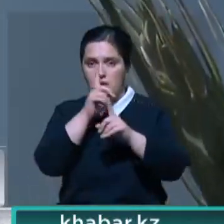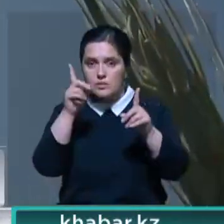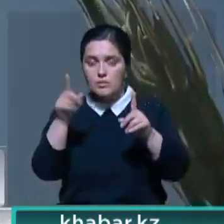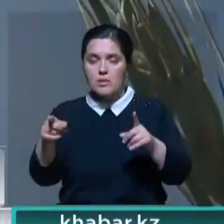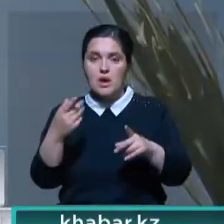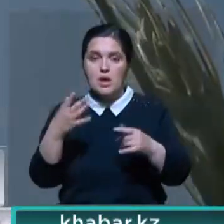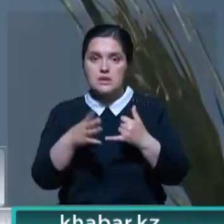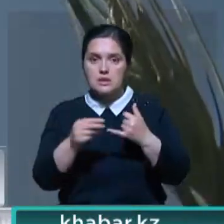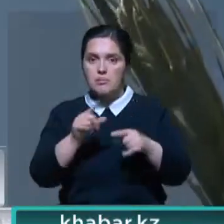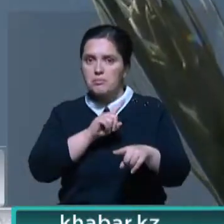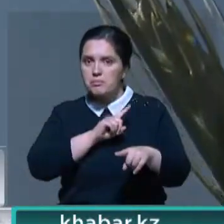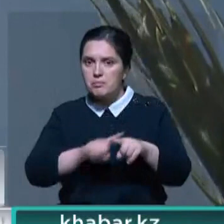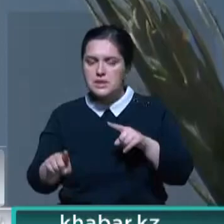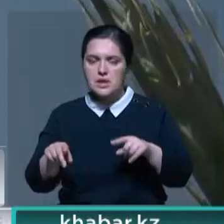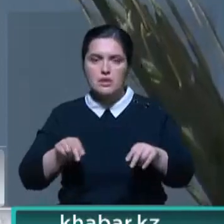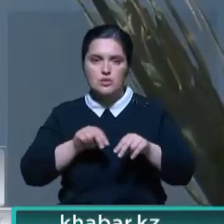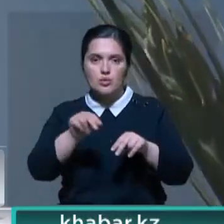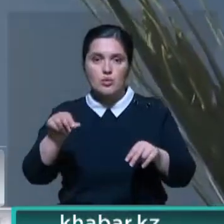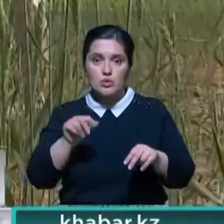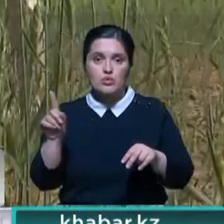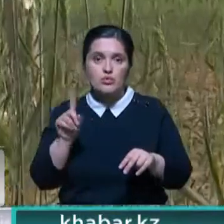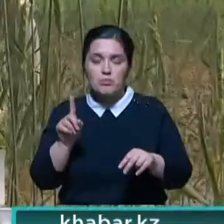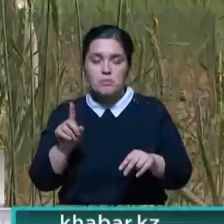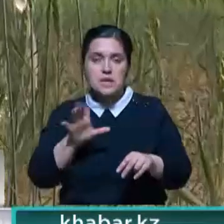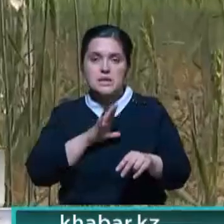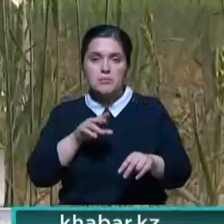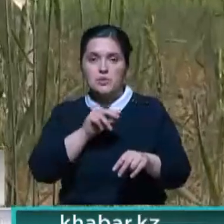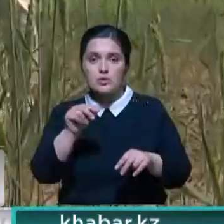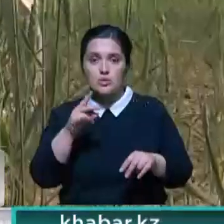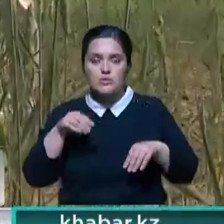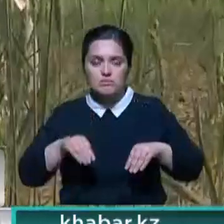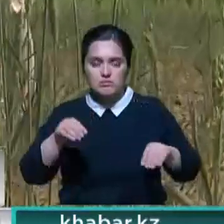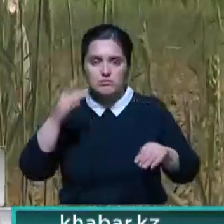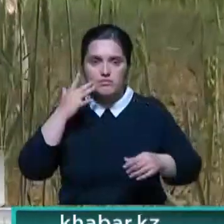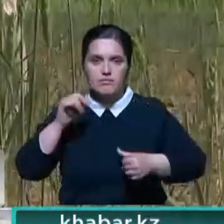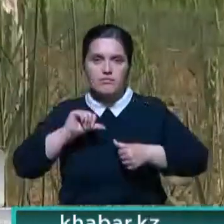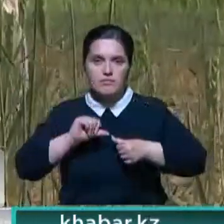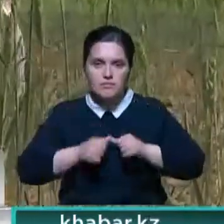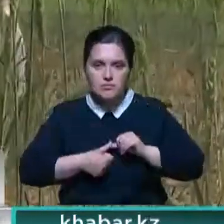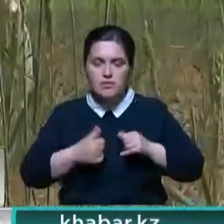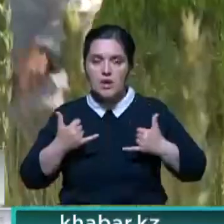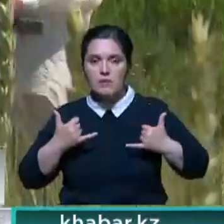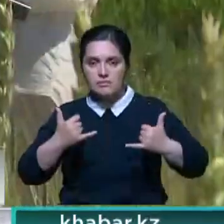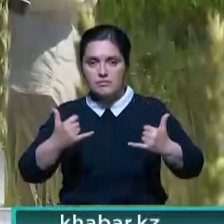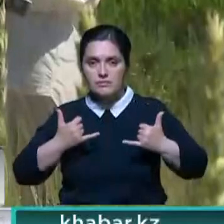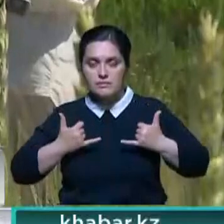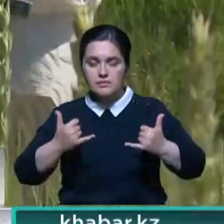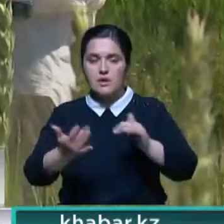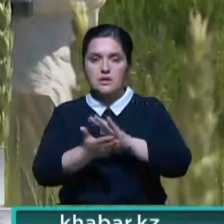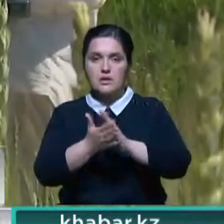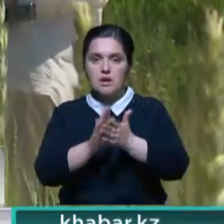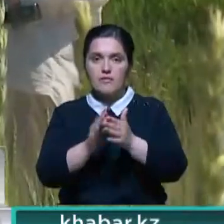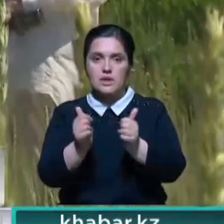региона почва быстро становится засоленной. Чтобы не допустить ее деградации, требуется регулярное орошение. И здесь важно договориться